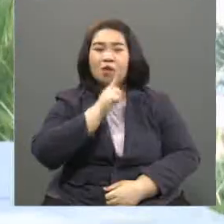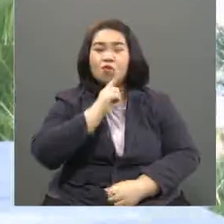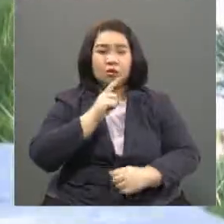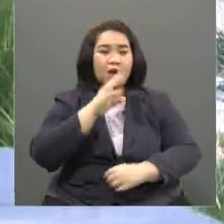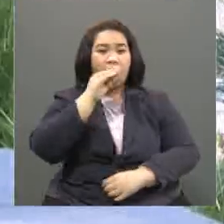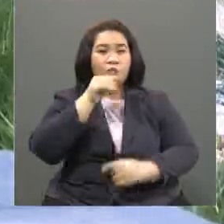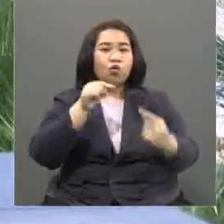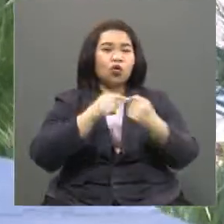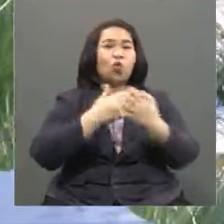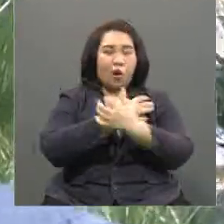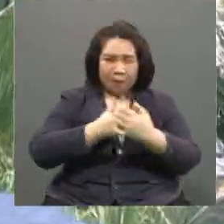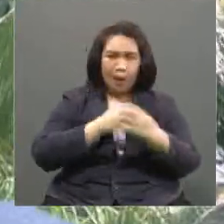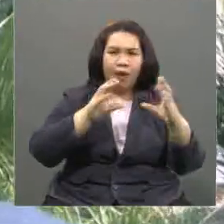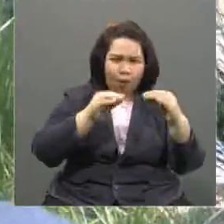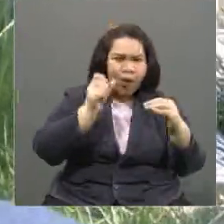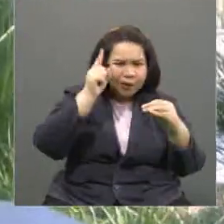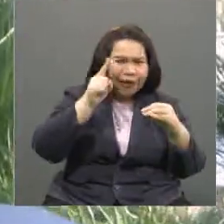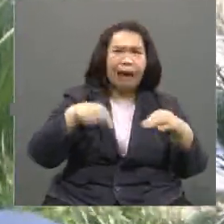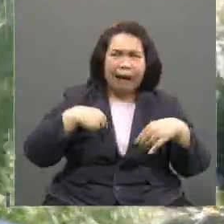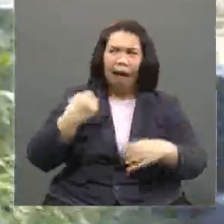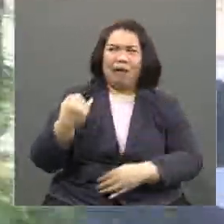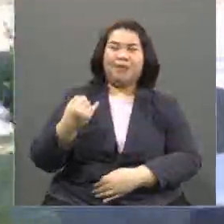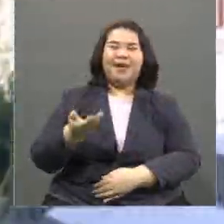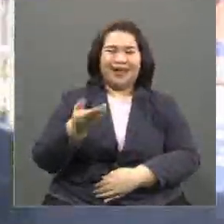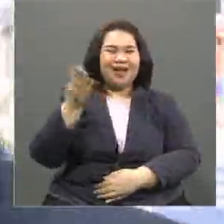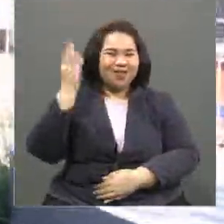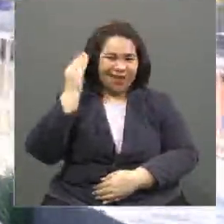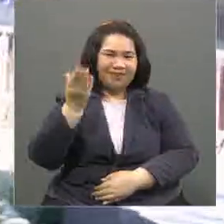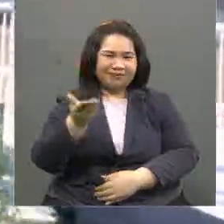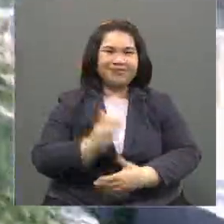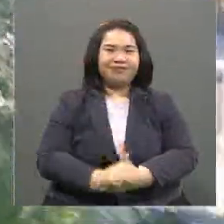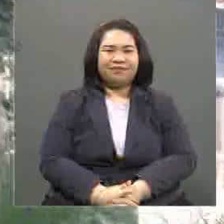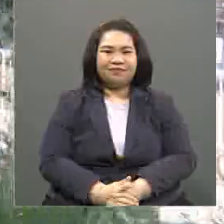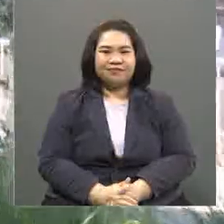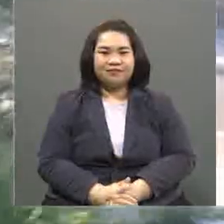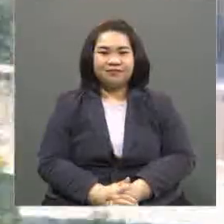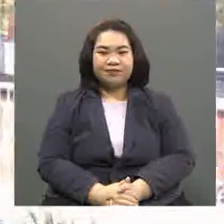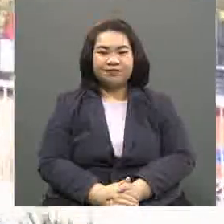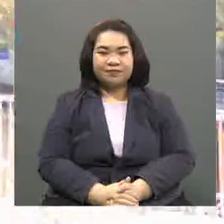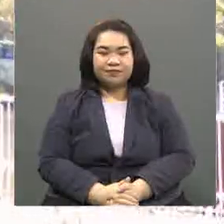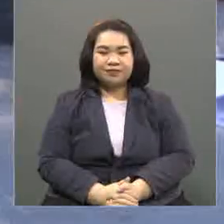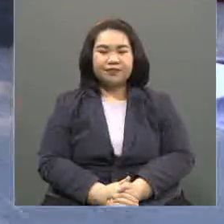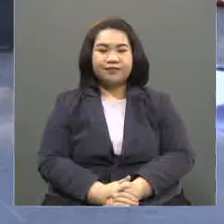ารู้เรื่องนี่ดิฉันยอมใจเลยนะคะ เดี๋ยวไปฟังเสียงช่วงนี้บางช่วงบางตอนกันสักนิดหนึ่งนะคะ